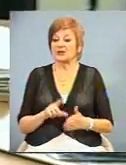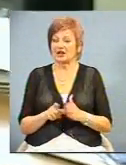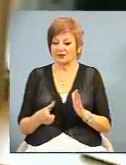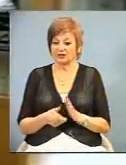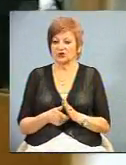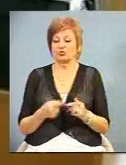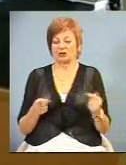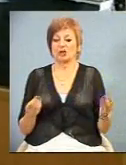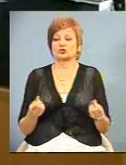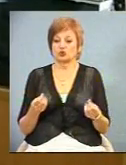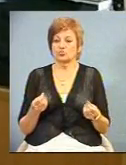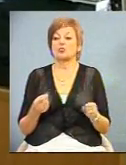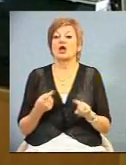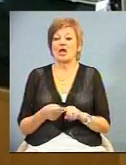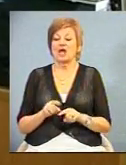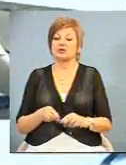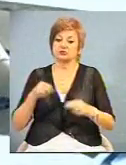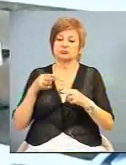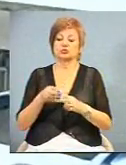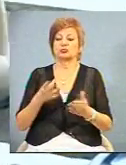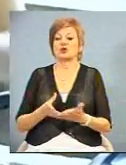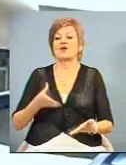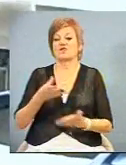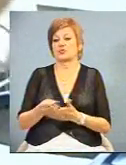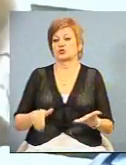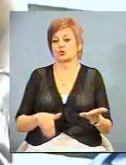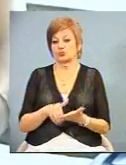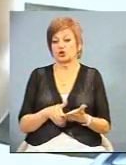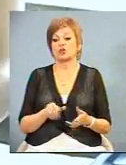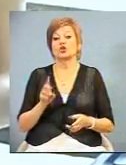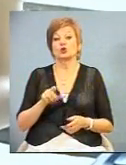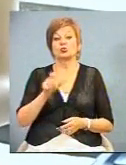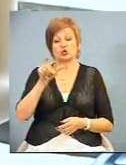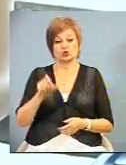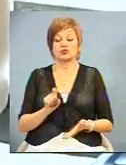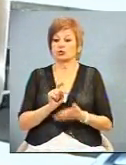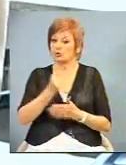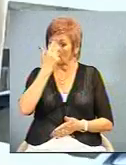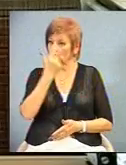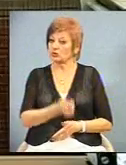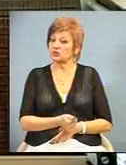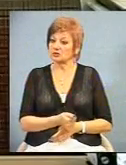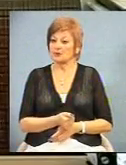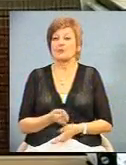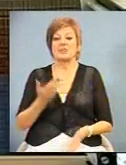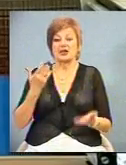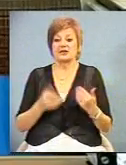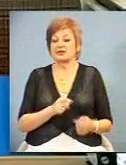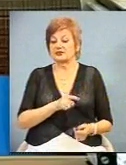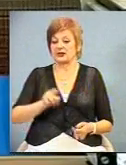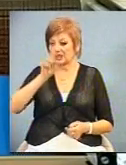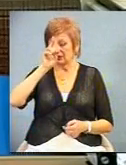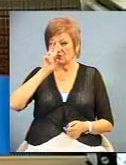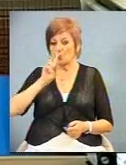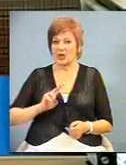на будь-яку суму – привід для призупинення виплати субсидії. Щоправда, абонента мають обов'язково попередити. Якщо він в течение